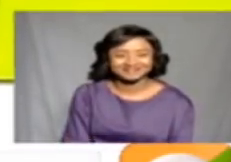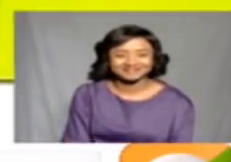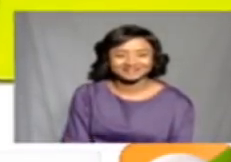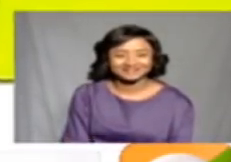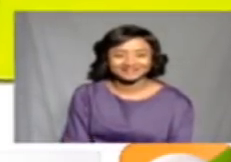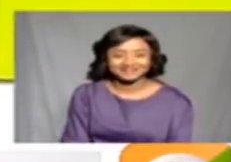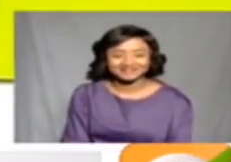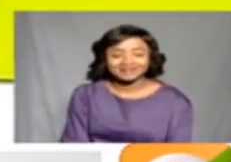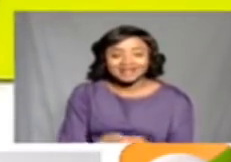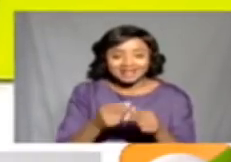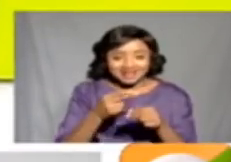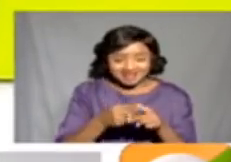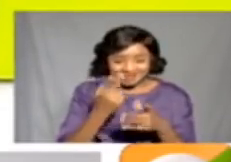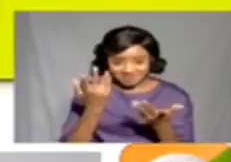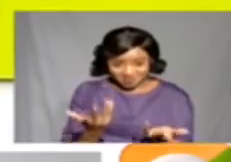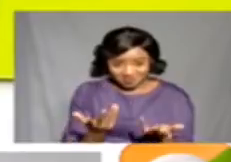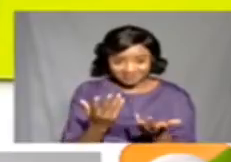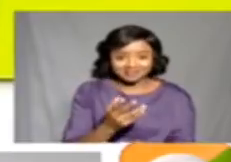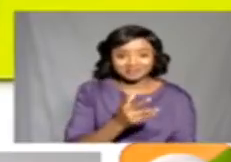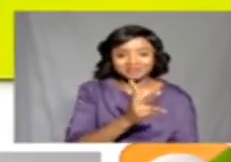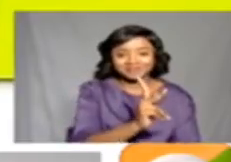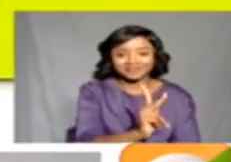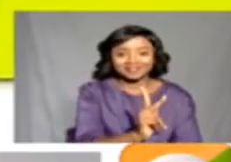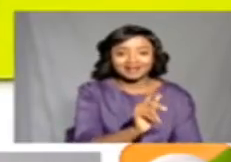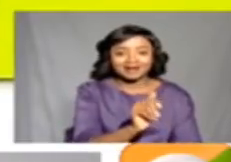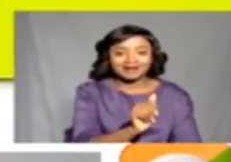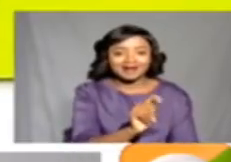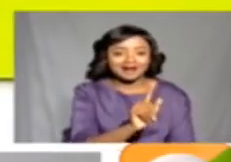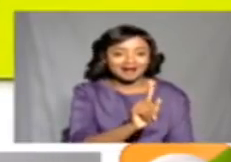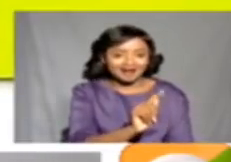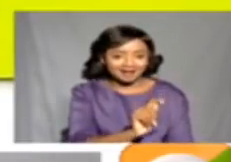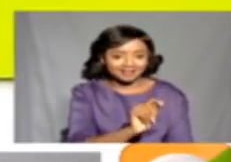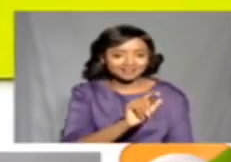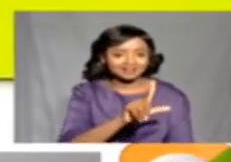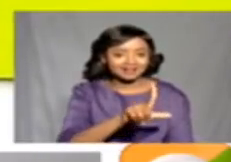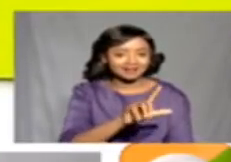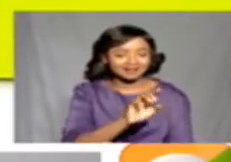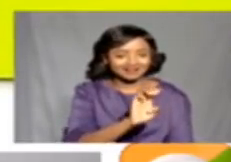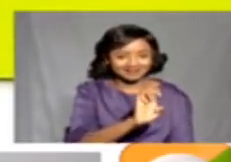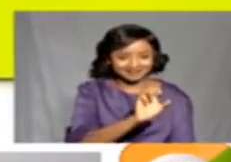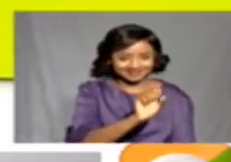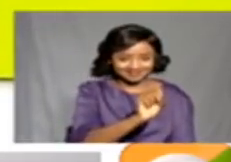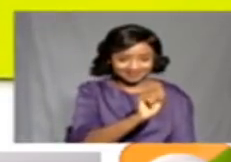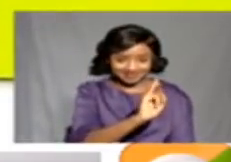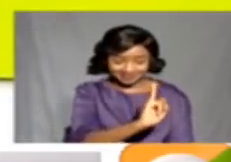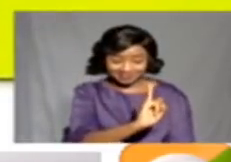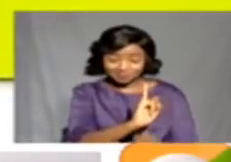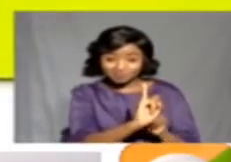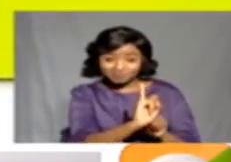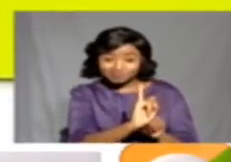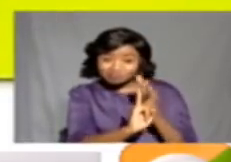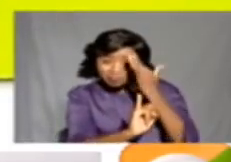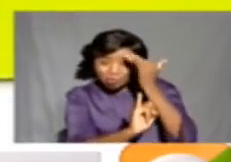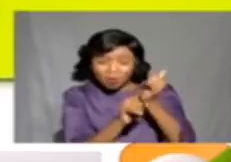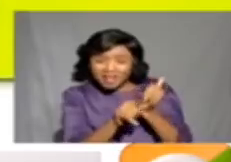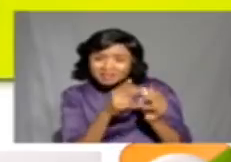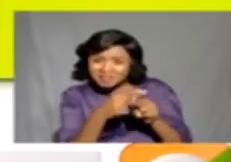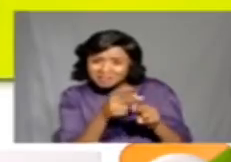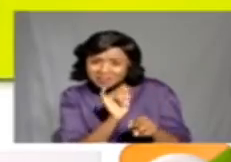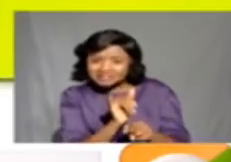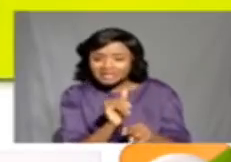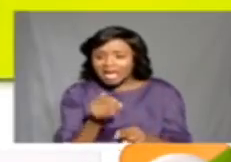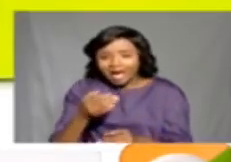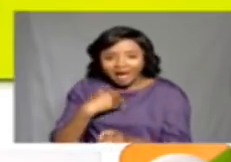zinaitwa katilesi. Hizi? Zinaitwa katilesi. Kwa nini? Kwa sababu ndani humo zinatengenezwa ima kwa